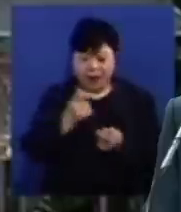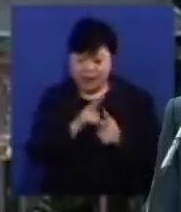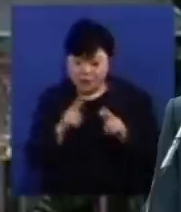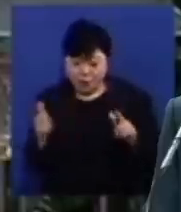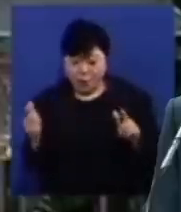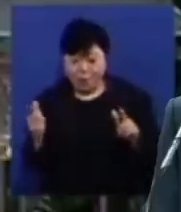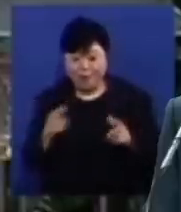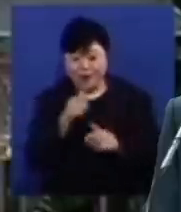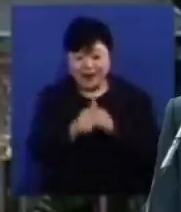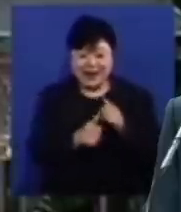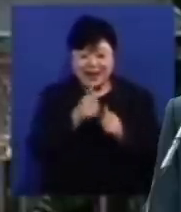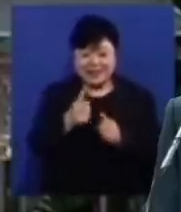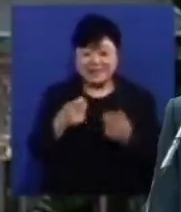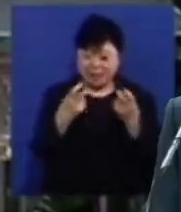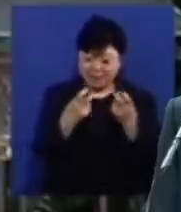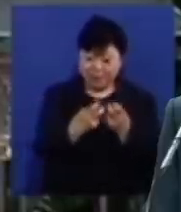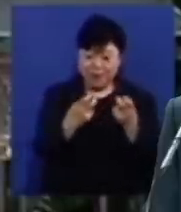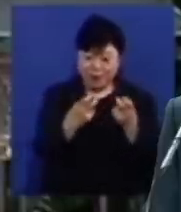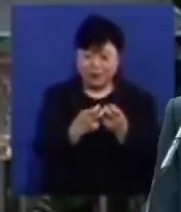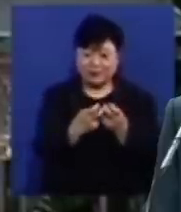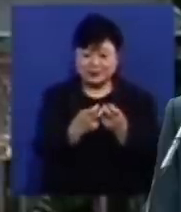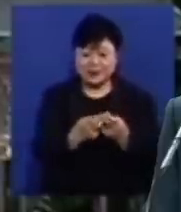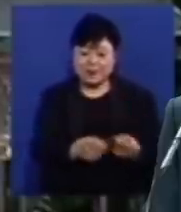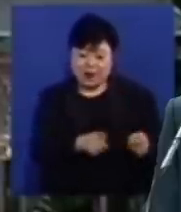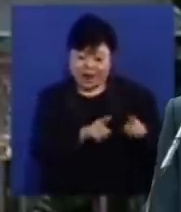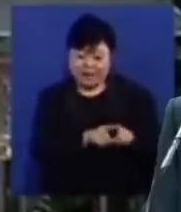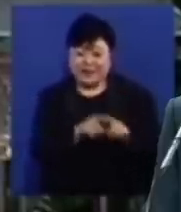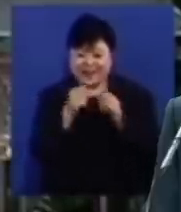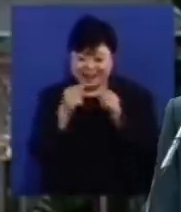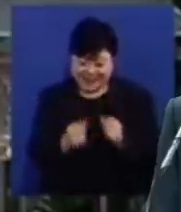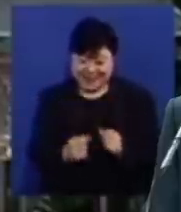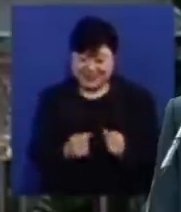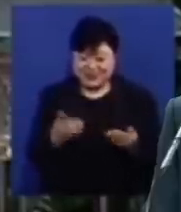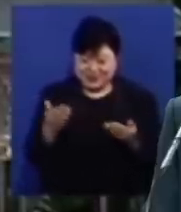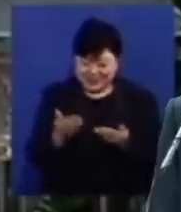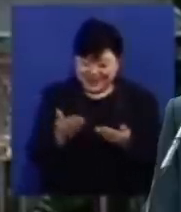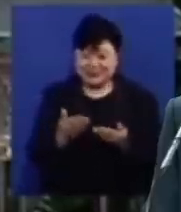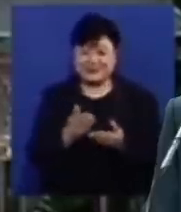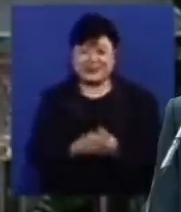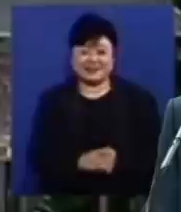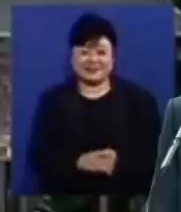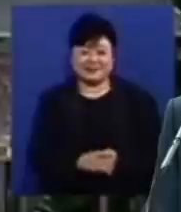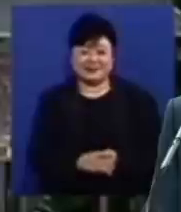아니하시고 하나님의 방법으로 여러분과 함께 계시고 함께 일하시는 것입니다.